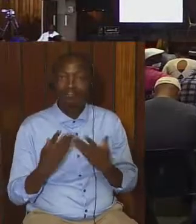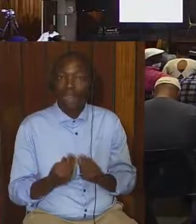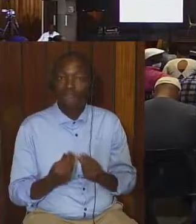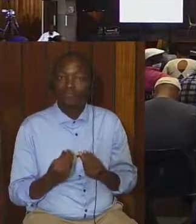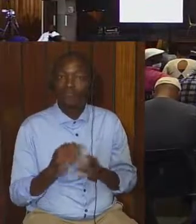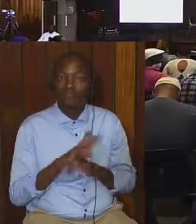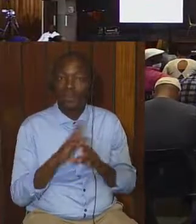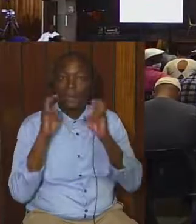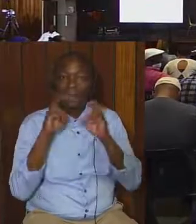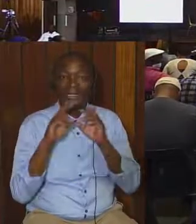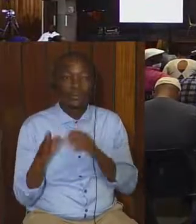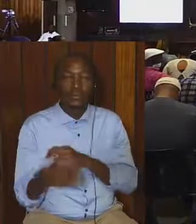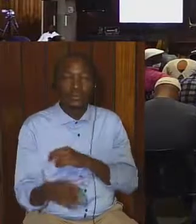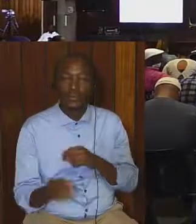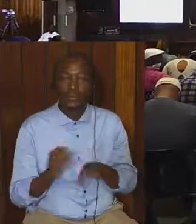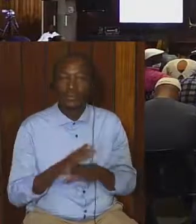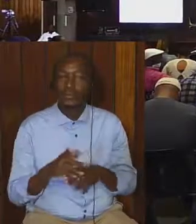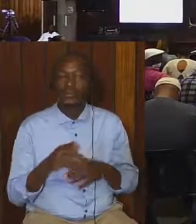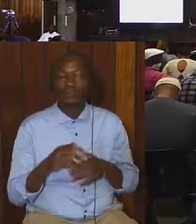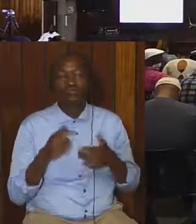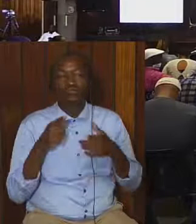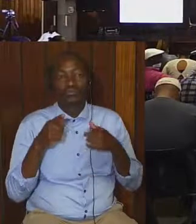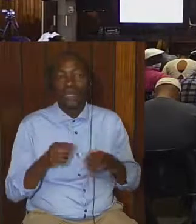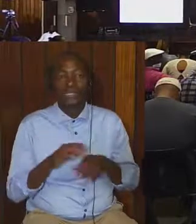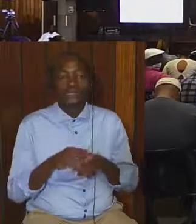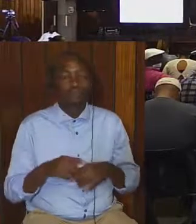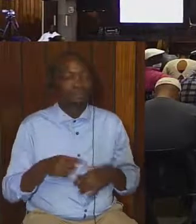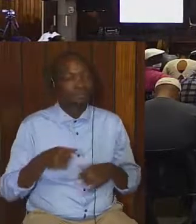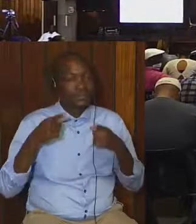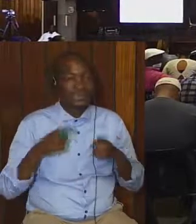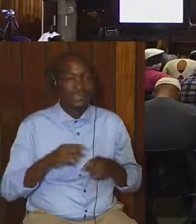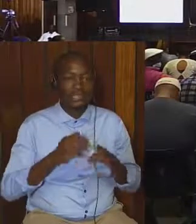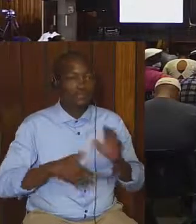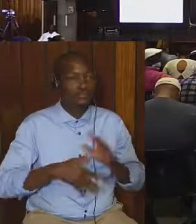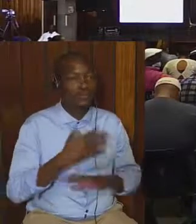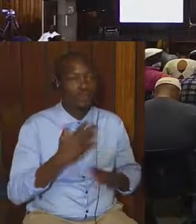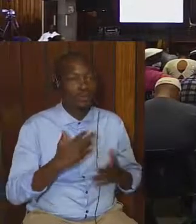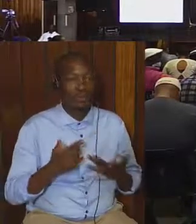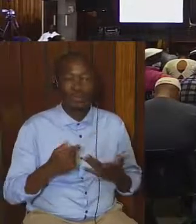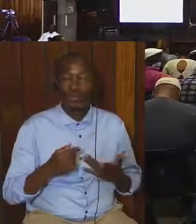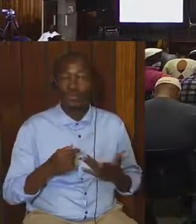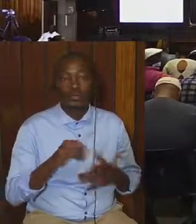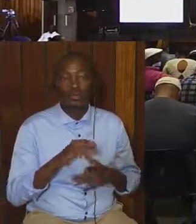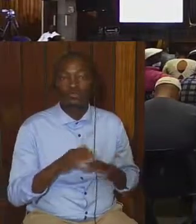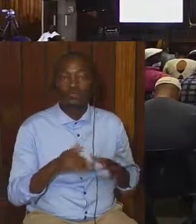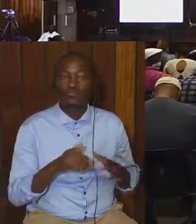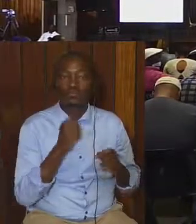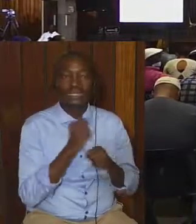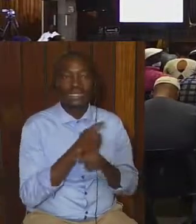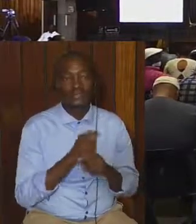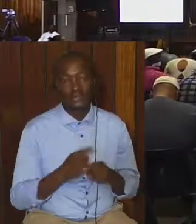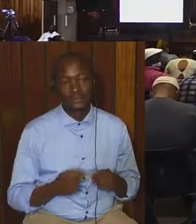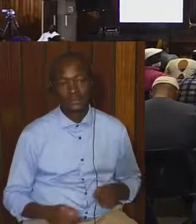ngeviki. Uma ungalithenga wagibela kayi-1 just to drive waliqibha kayi-1 fanele uyolahla.